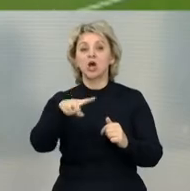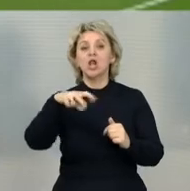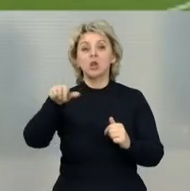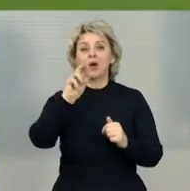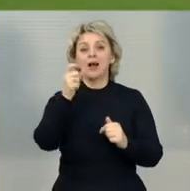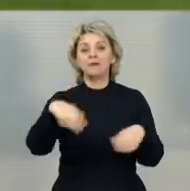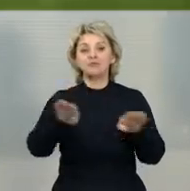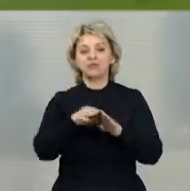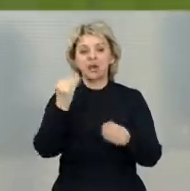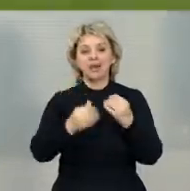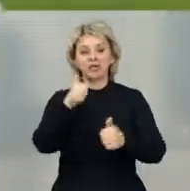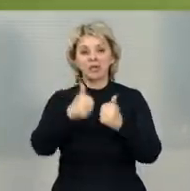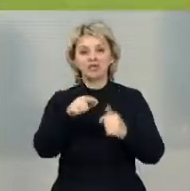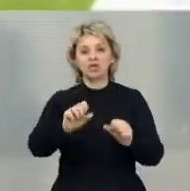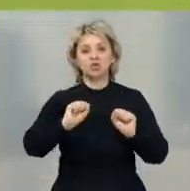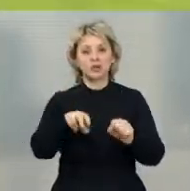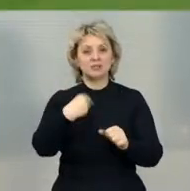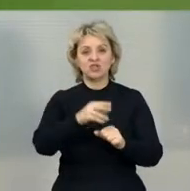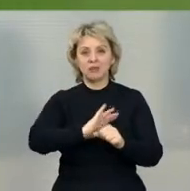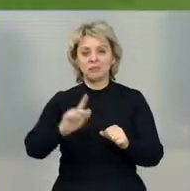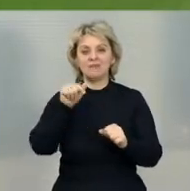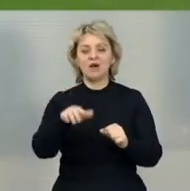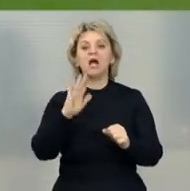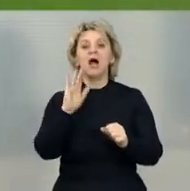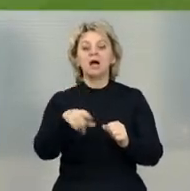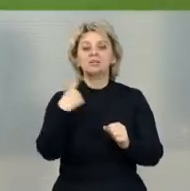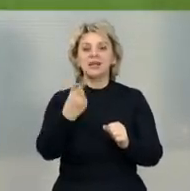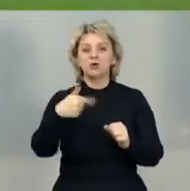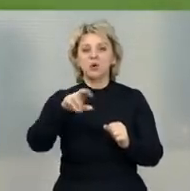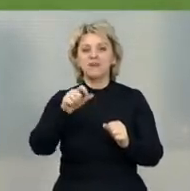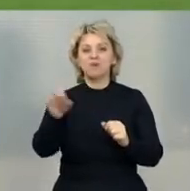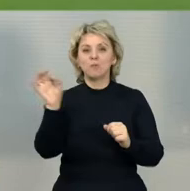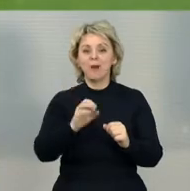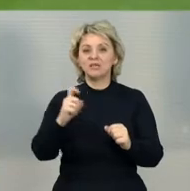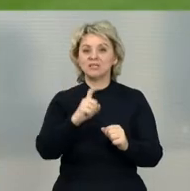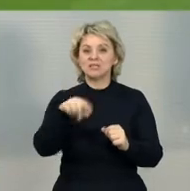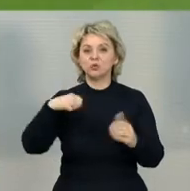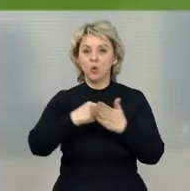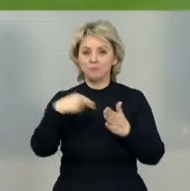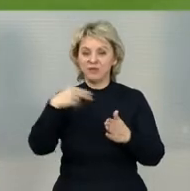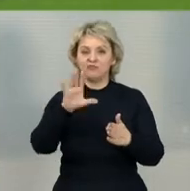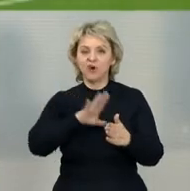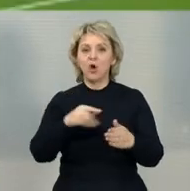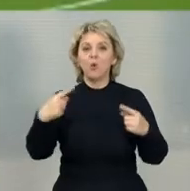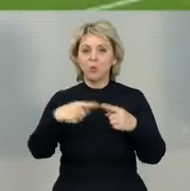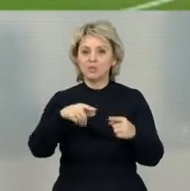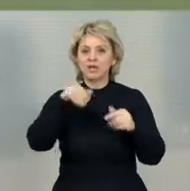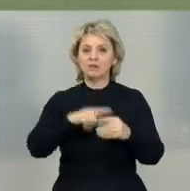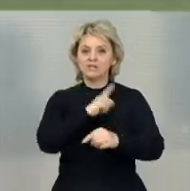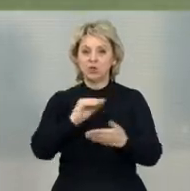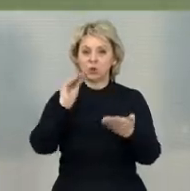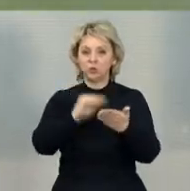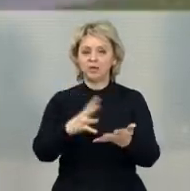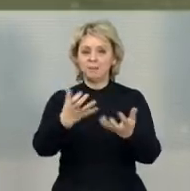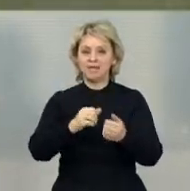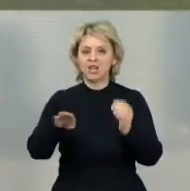«Локомотиву» такая игра соперника шансов не давала. Хотя один голевой момент у хозяев до перерыва был. После углового мощный удар